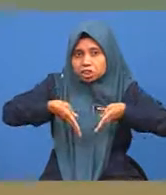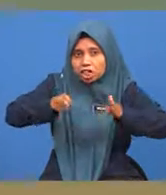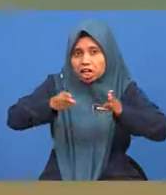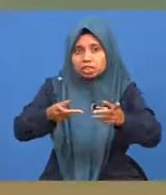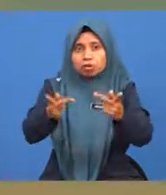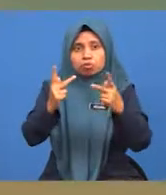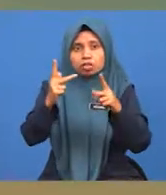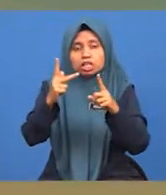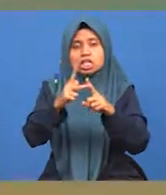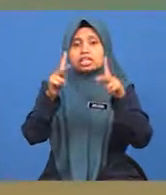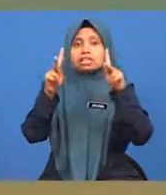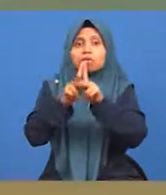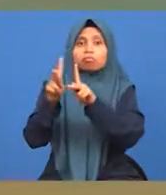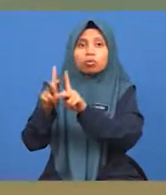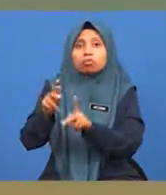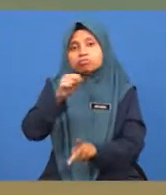ke kampung.